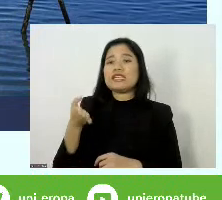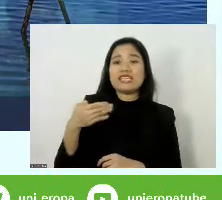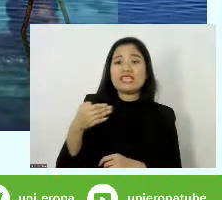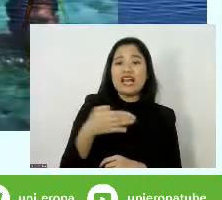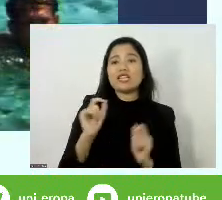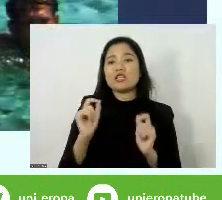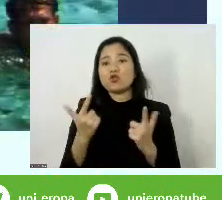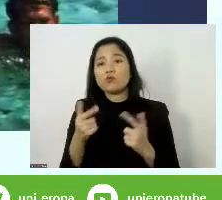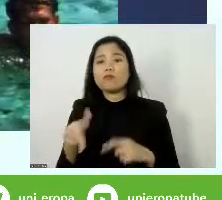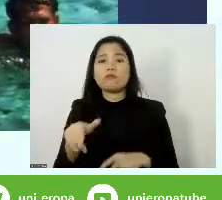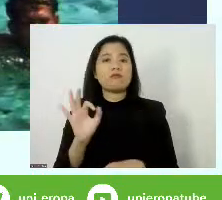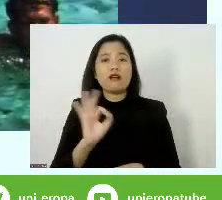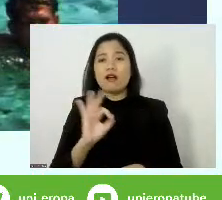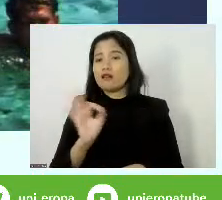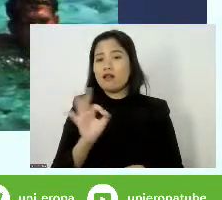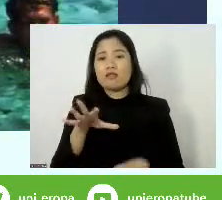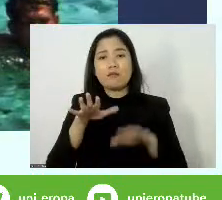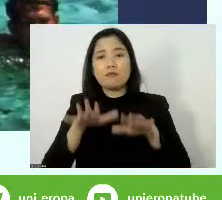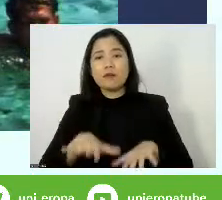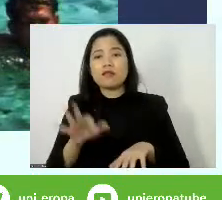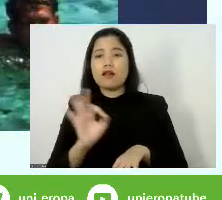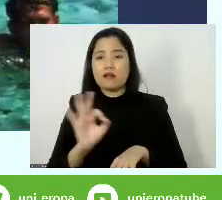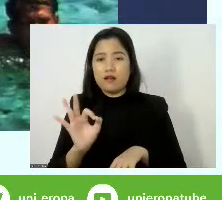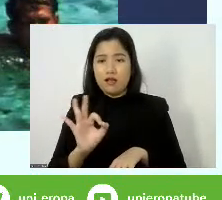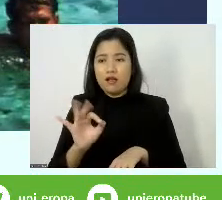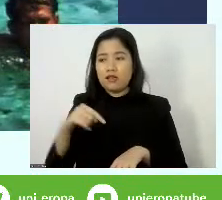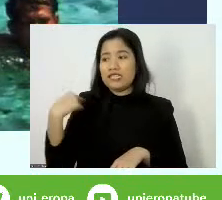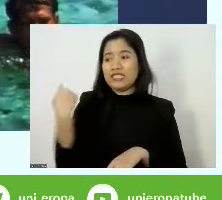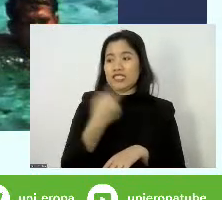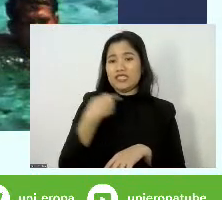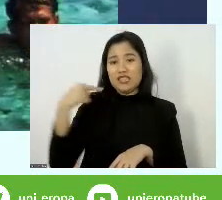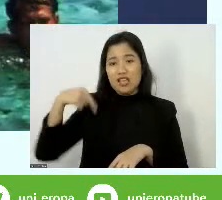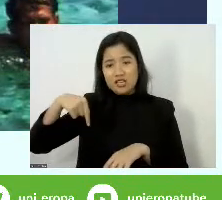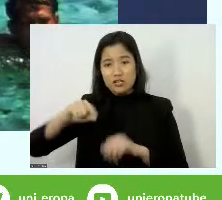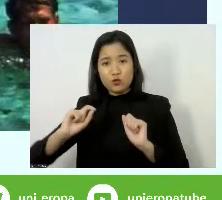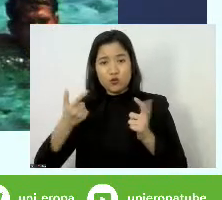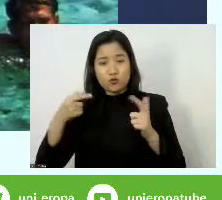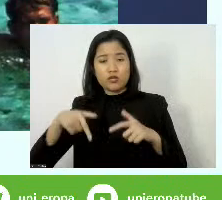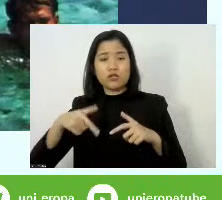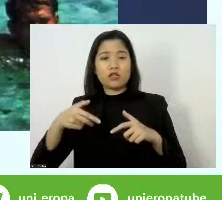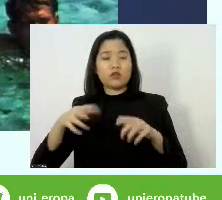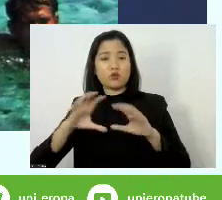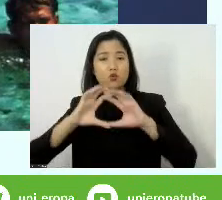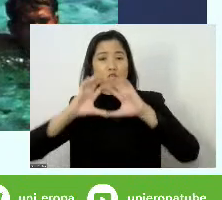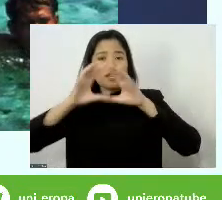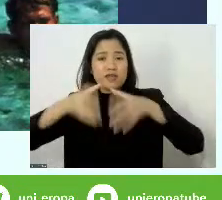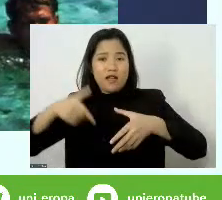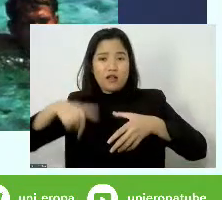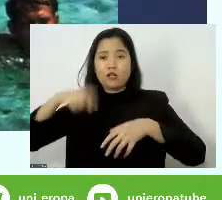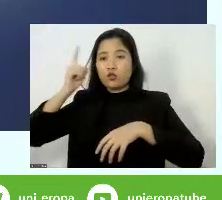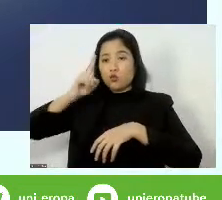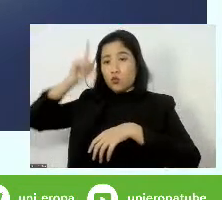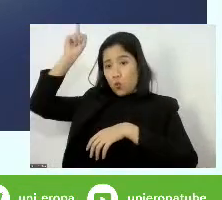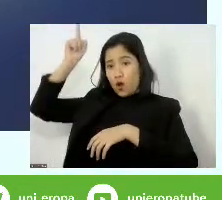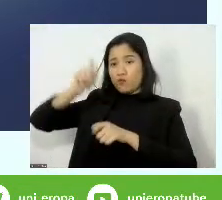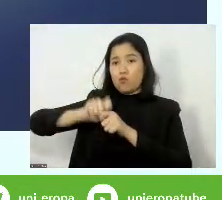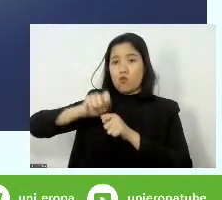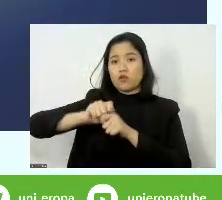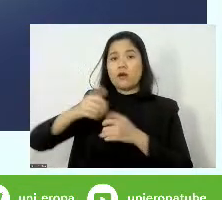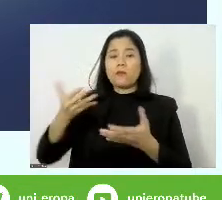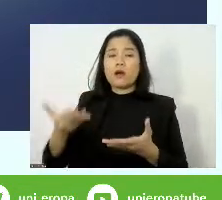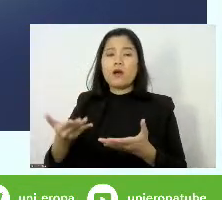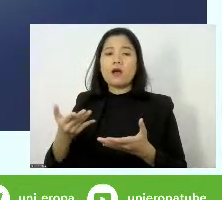hidup Karena ketika kita sebagai manusia hidup didunia Khan yang mahaagung itu menciptakan yang namanya